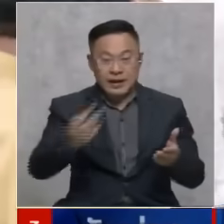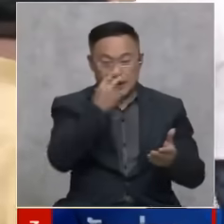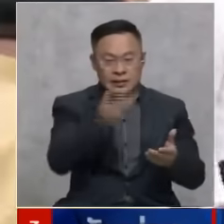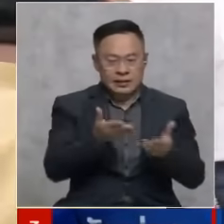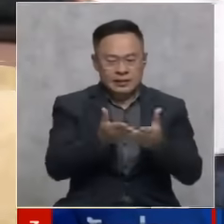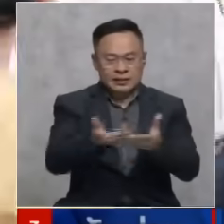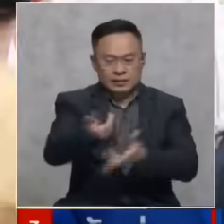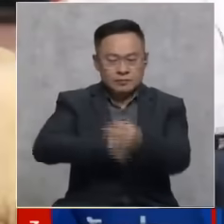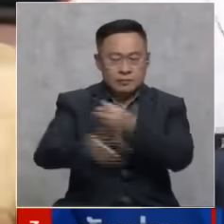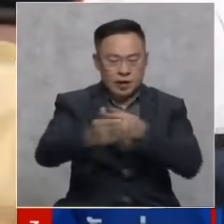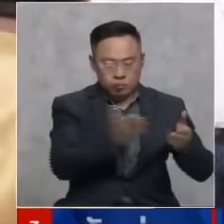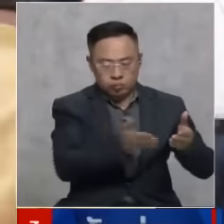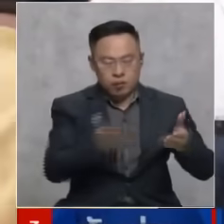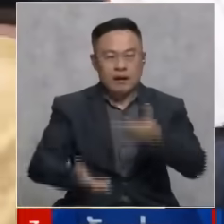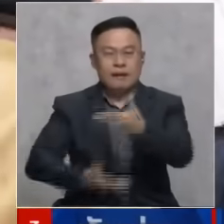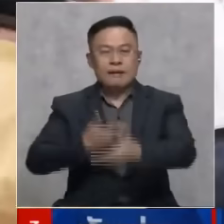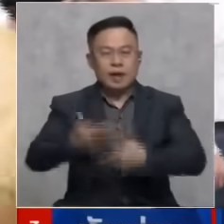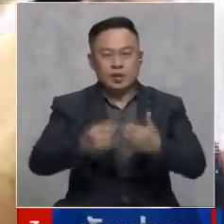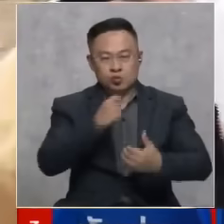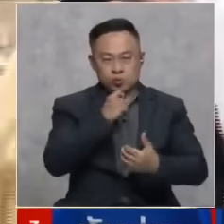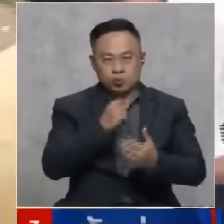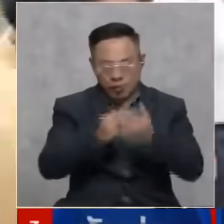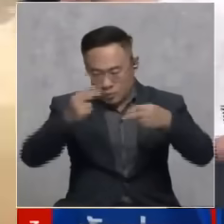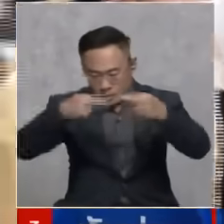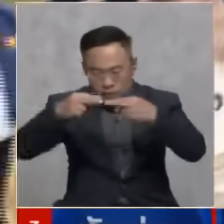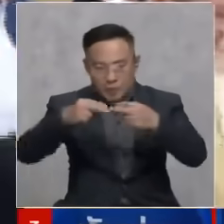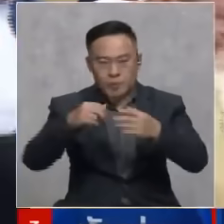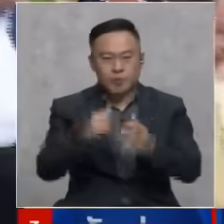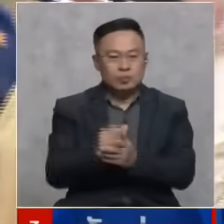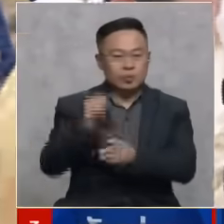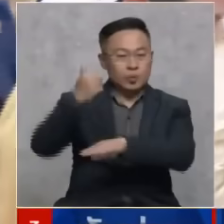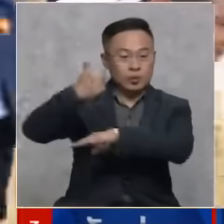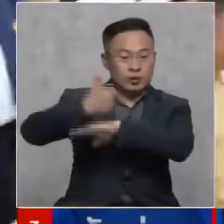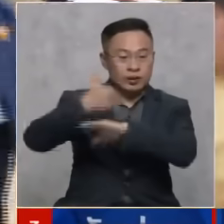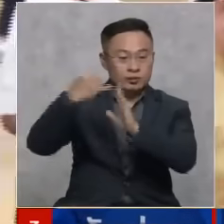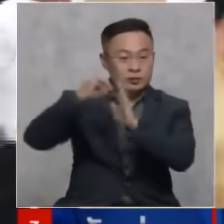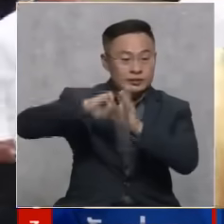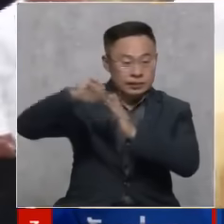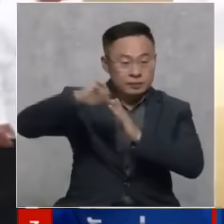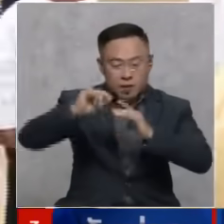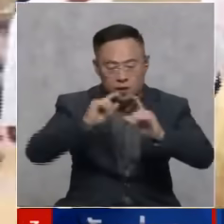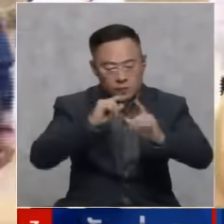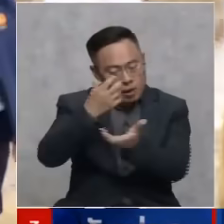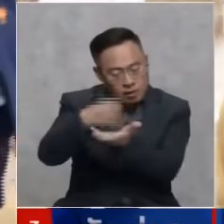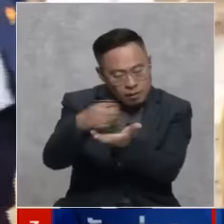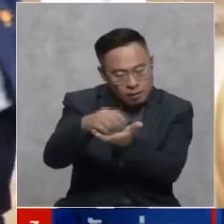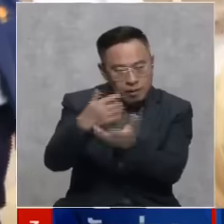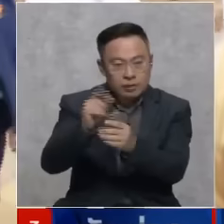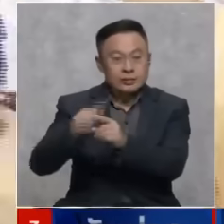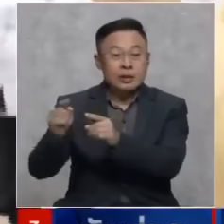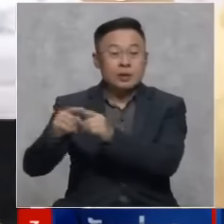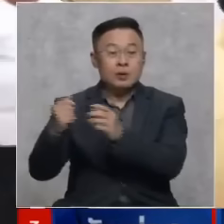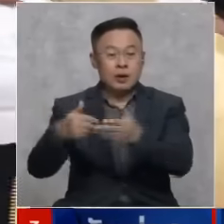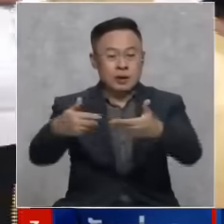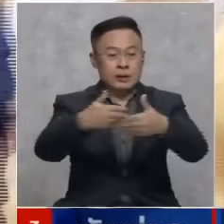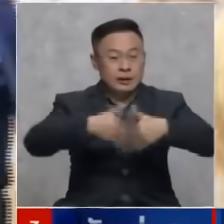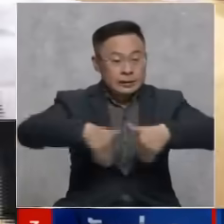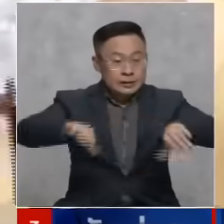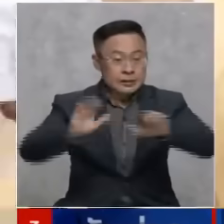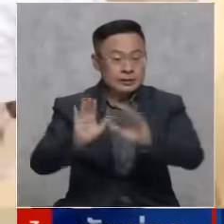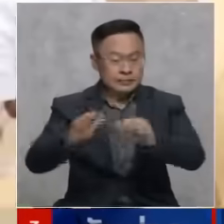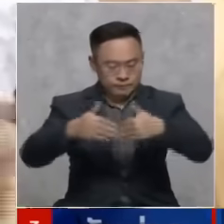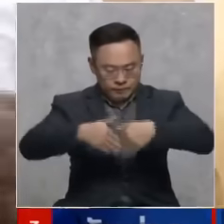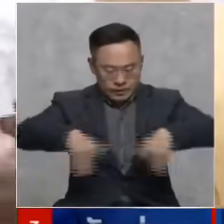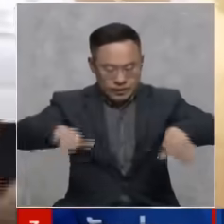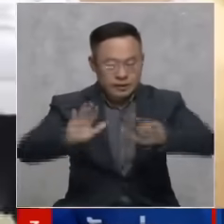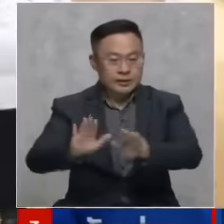ราชการจังหวัดเชียงใหม่ถึงแนวทางการบริหารจัดการน้ำรวมไปถึงการปล่อยพันปลาในแหล่งน้ำให้ชาวบ้านเนี่ยเขาได้ทำกินกันระห